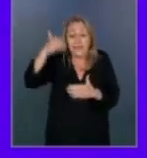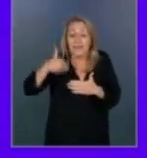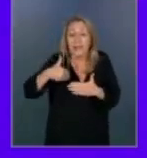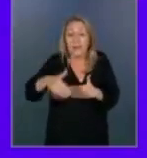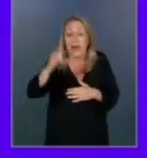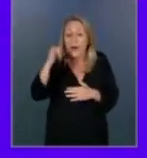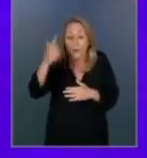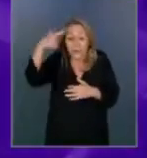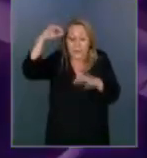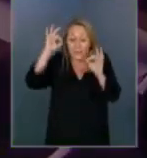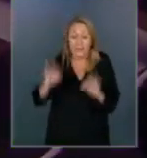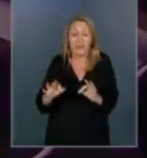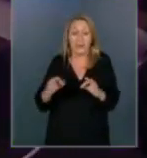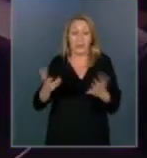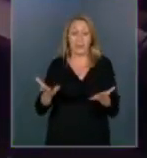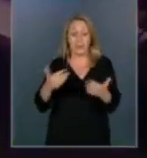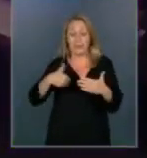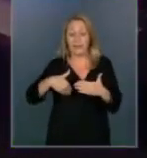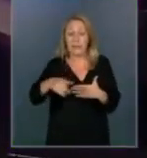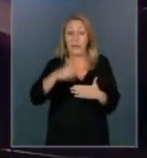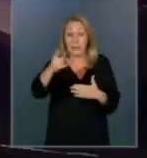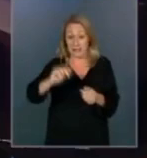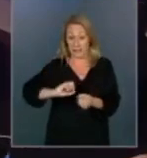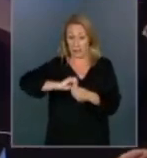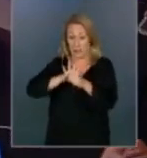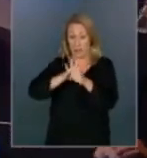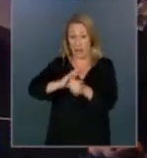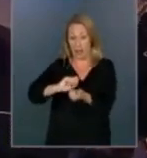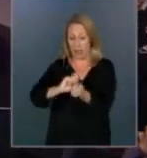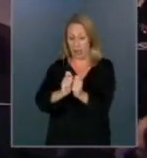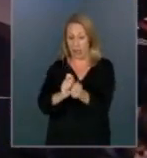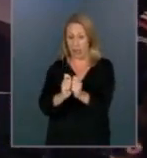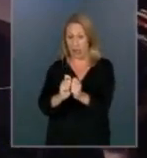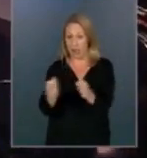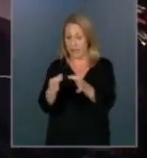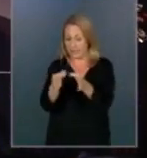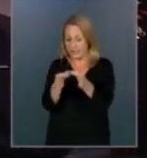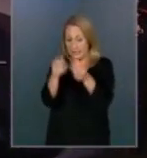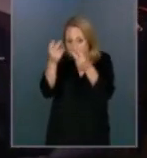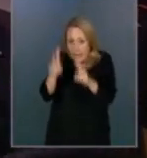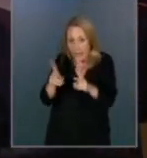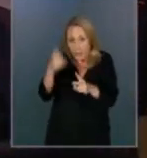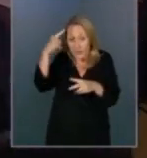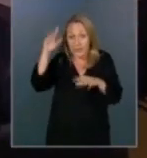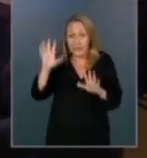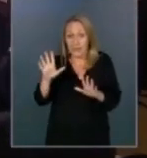ακόμα αυτός ο ιός και οι πιθανές μεταλλάξεις του. Το οφείλουμε λοιπόν